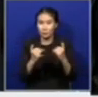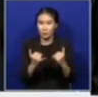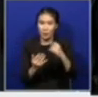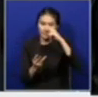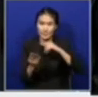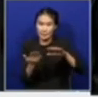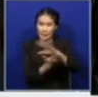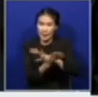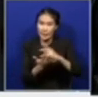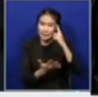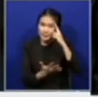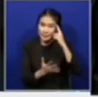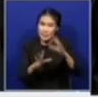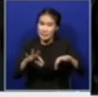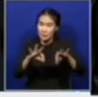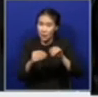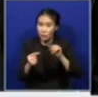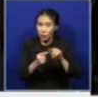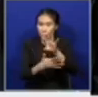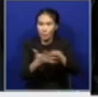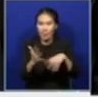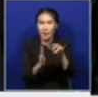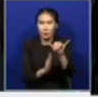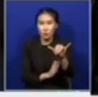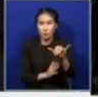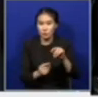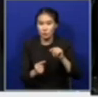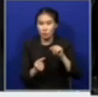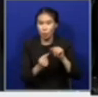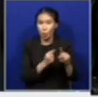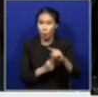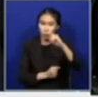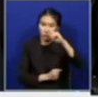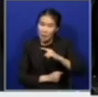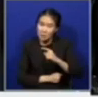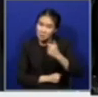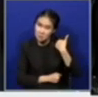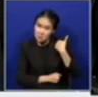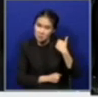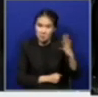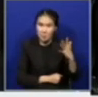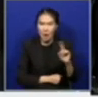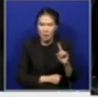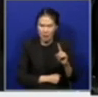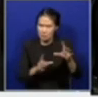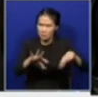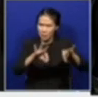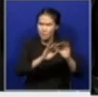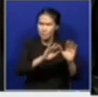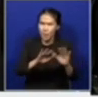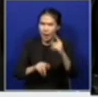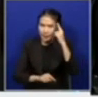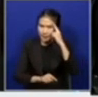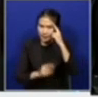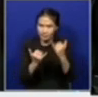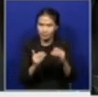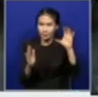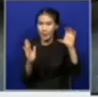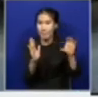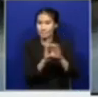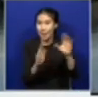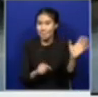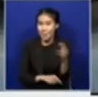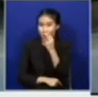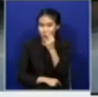และชั่งน้ำหนักก่อนค่ะว่าสิ่งที่ประเทศไทยต้องเสียไปคุ้มค่ากับสิ่งที่ประเทศไทยจะได้มาหรือไม่และที่สำคั